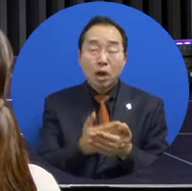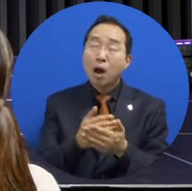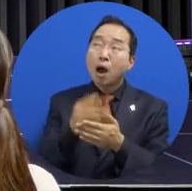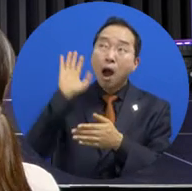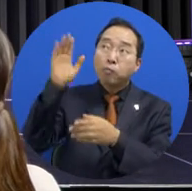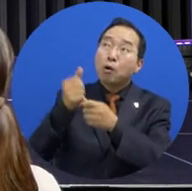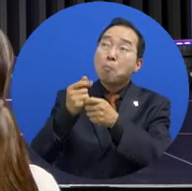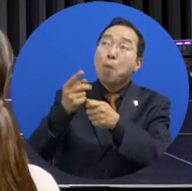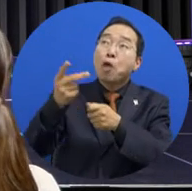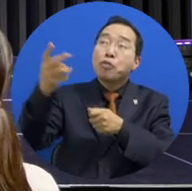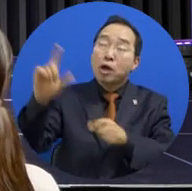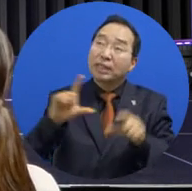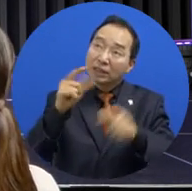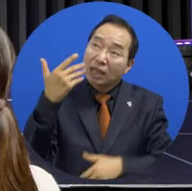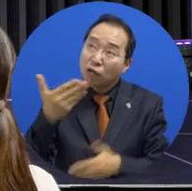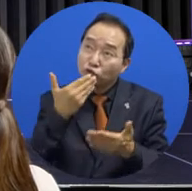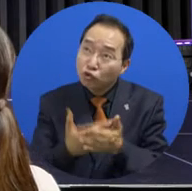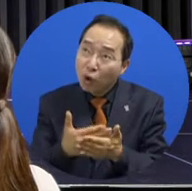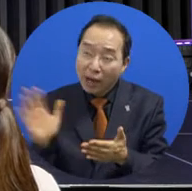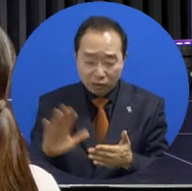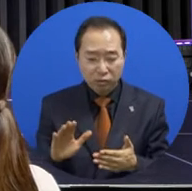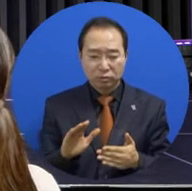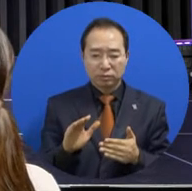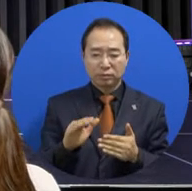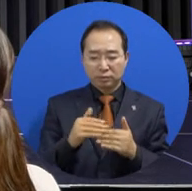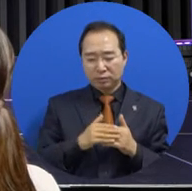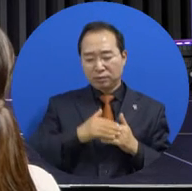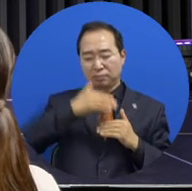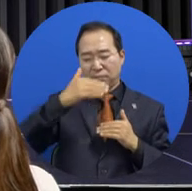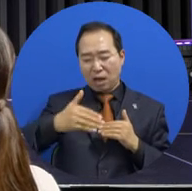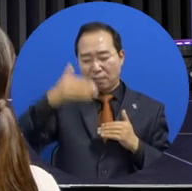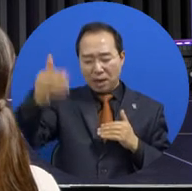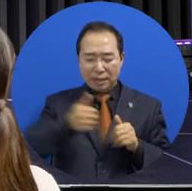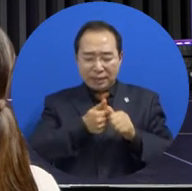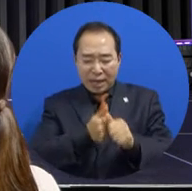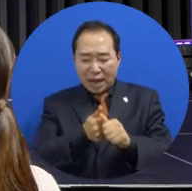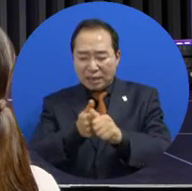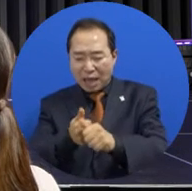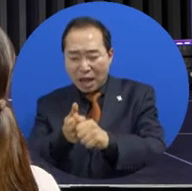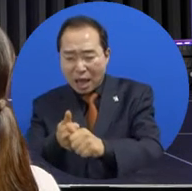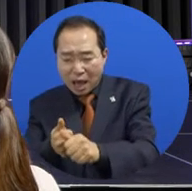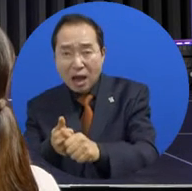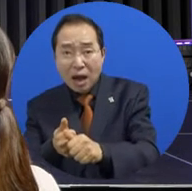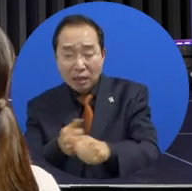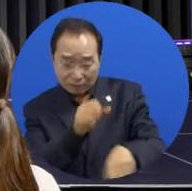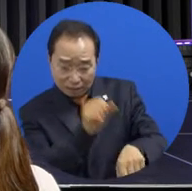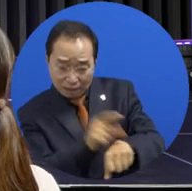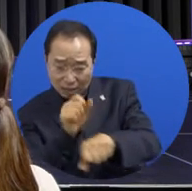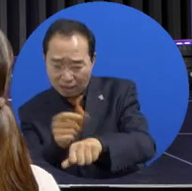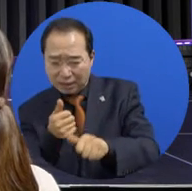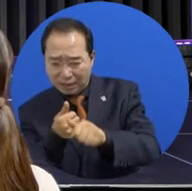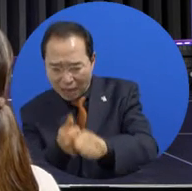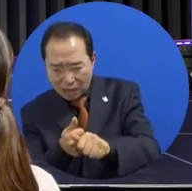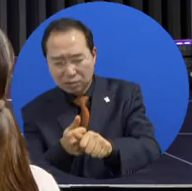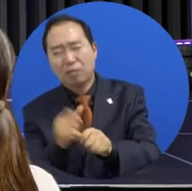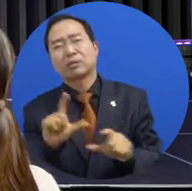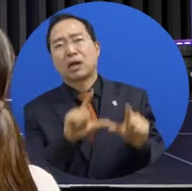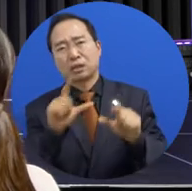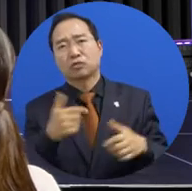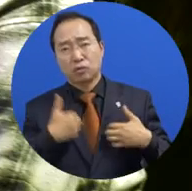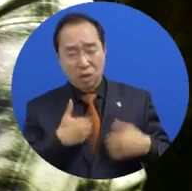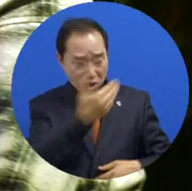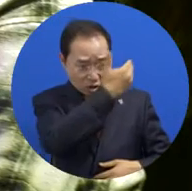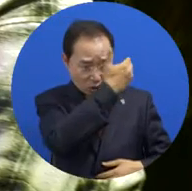아니라 저 리듬을 타면서 사냐. 청년은 청년답게, 장년은 장년답게, 노년은 노년답게 살면